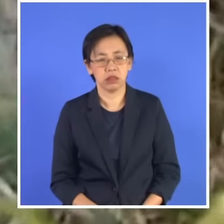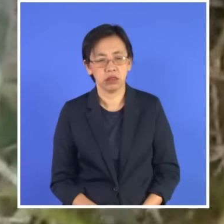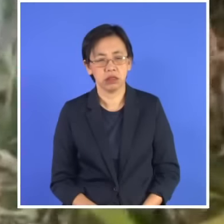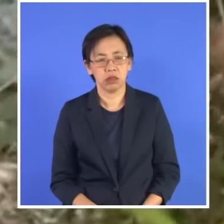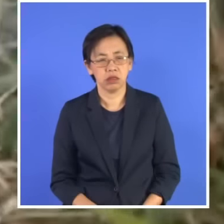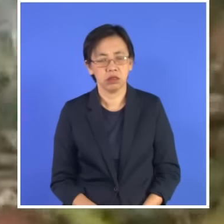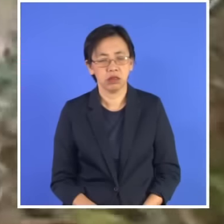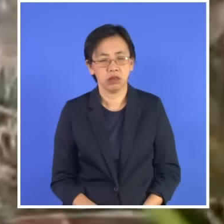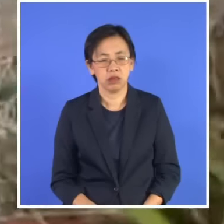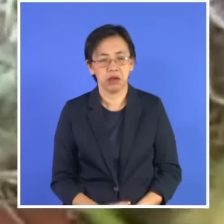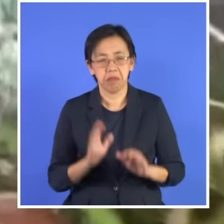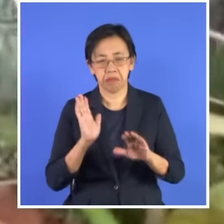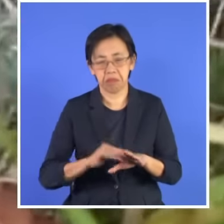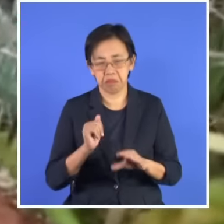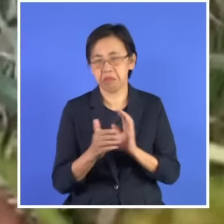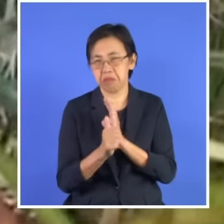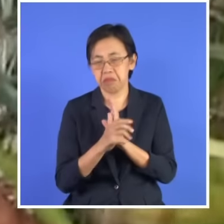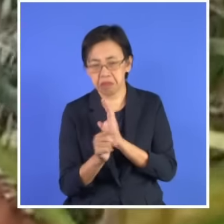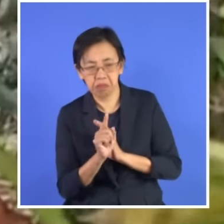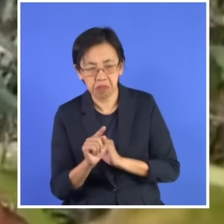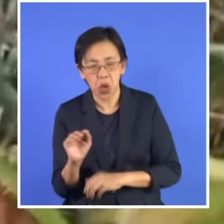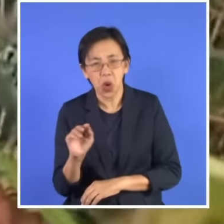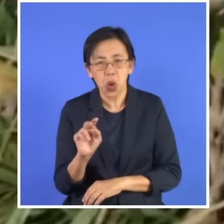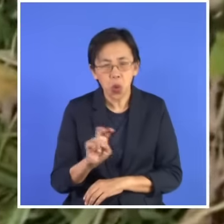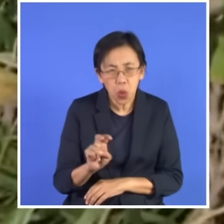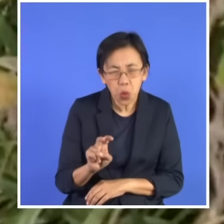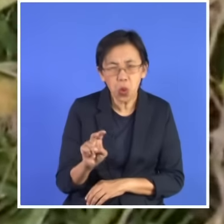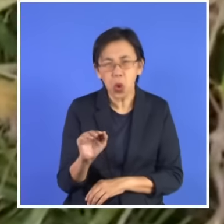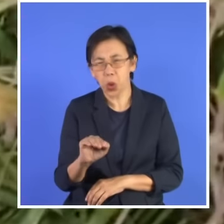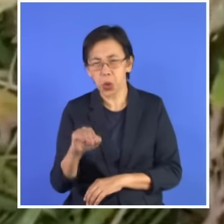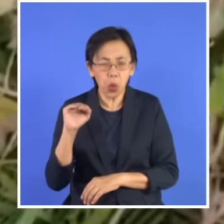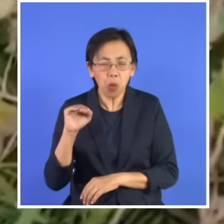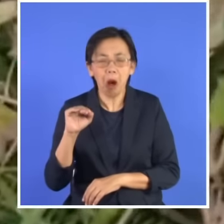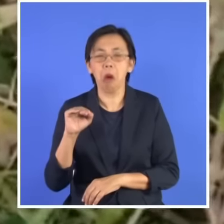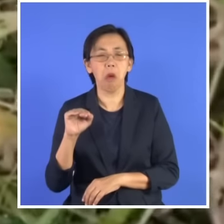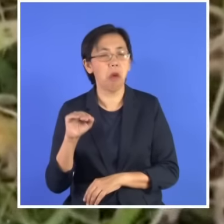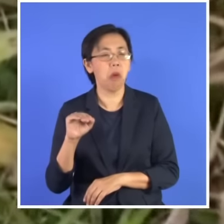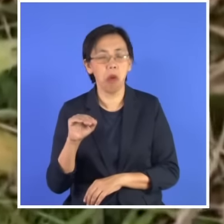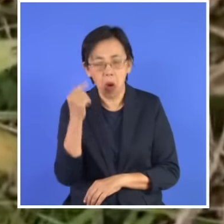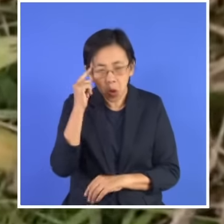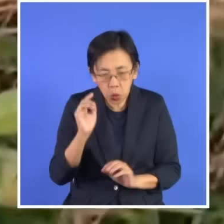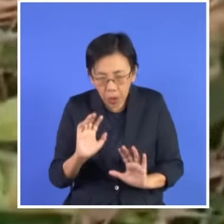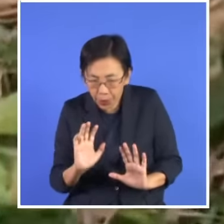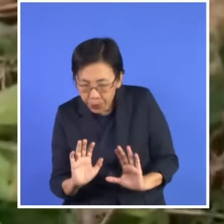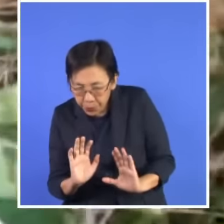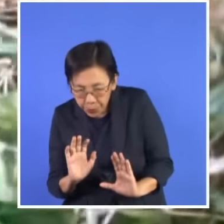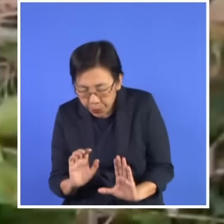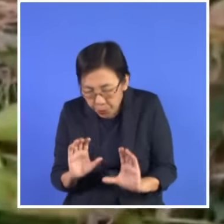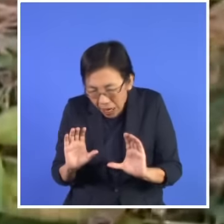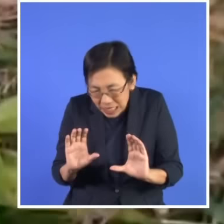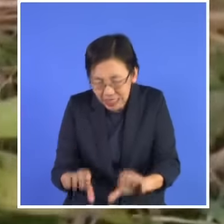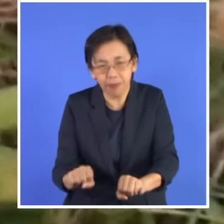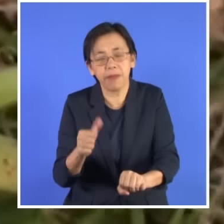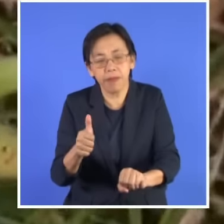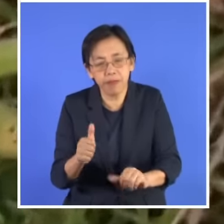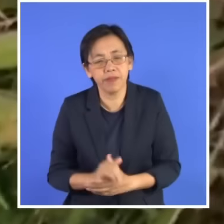ครับนี่เป็นผู้เชี่ยวชาญเรื่องของการจับงูเห่างูจงอางจะจับได้ทุกงูอ่ะบังยาครับปรากฏว่าได้รับแจ้งขอ